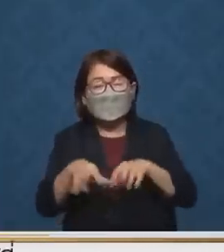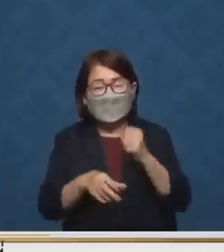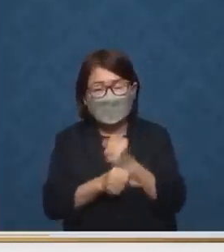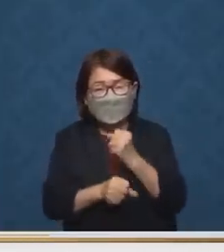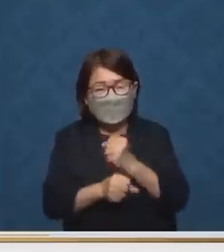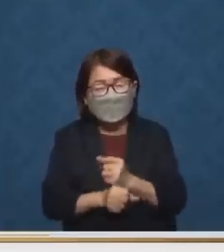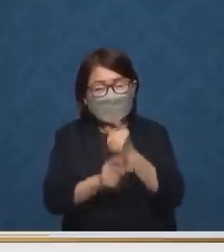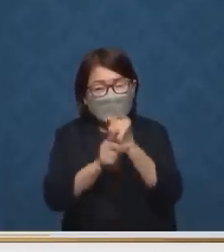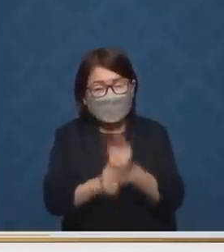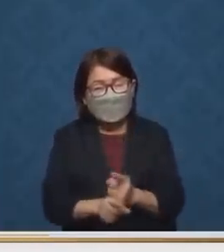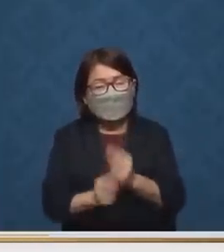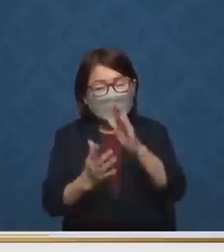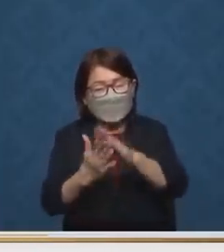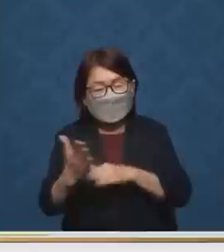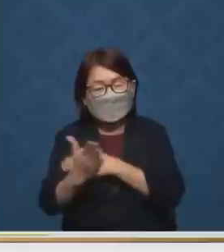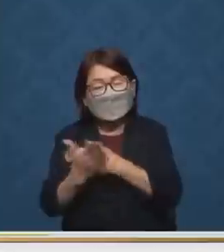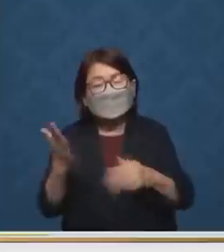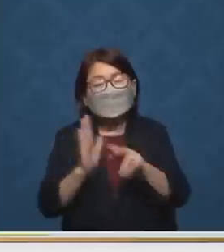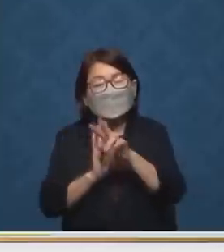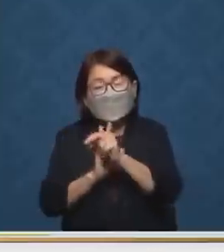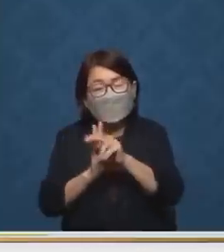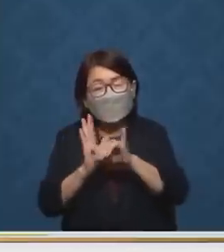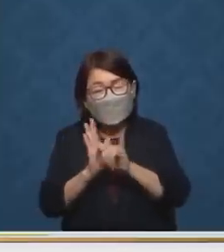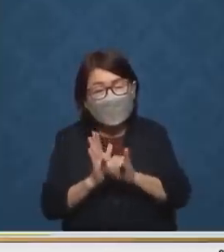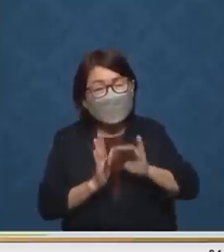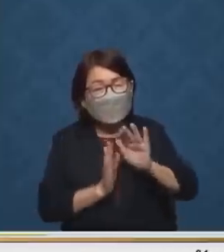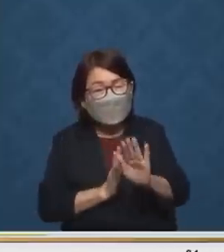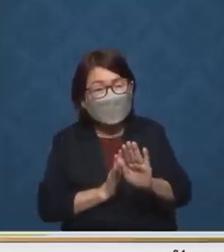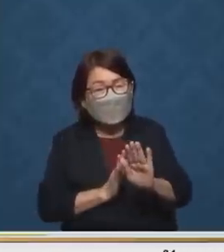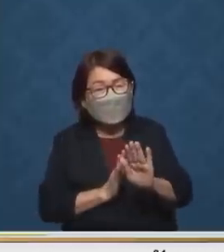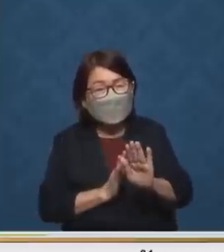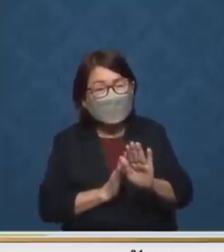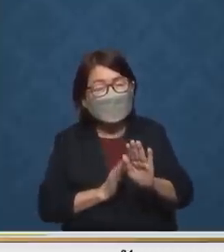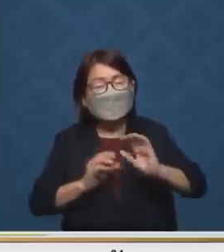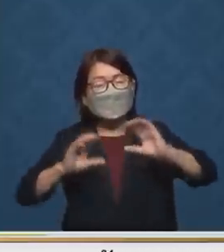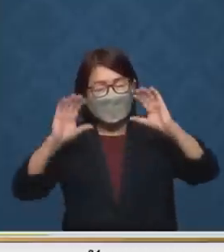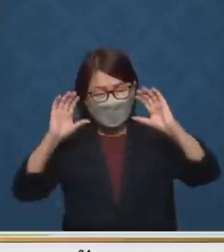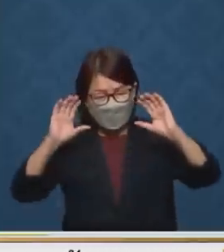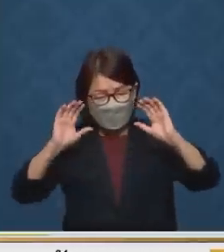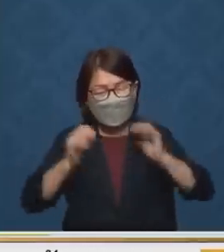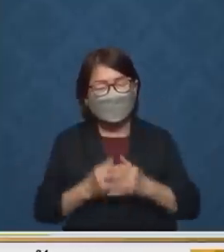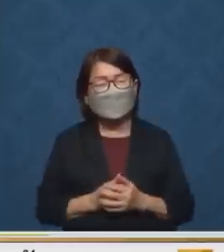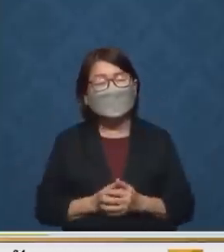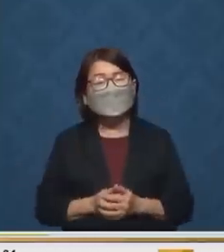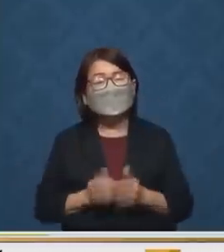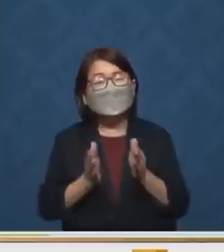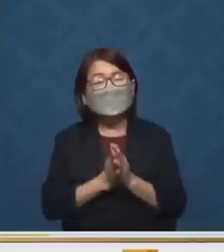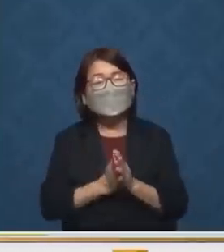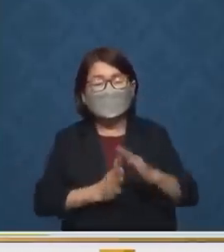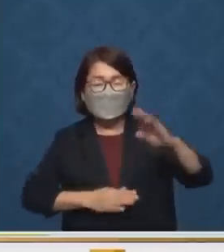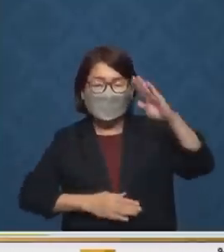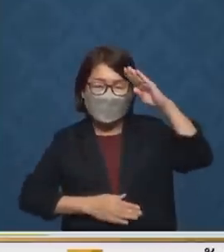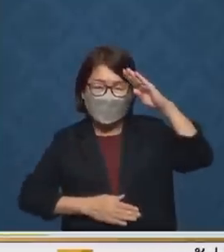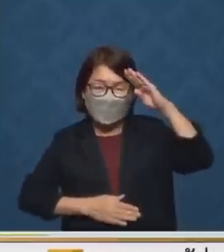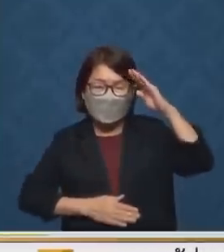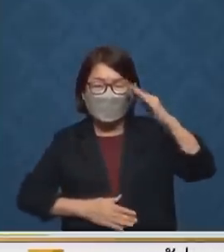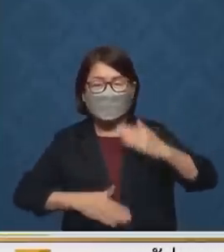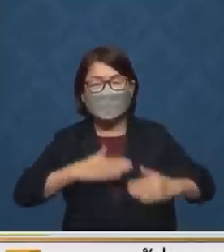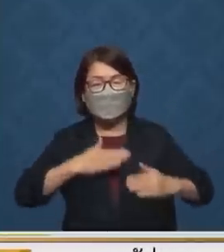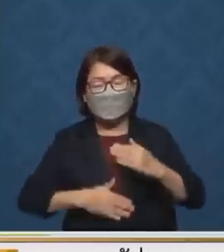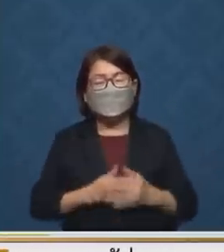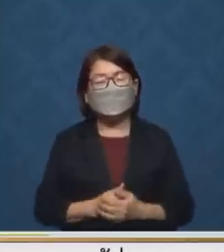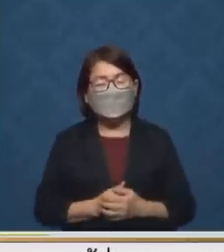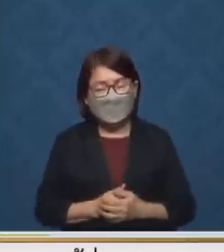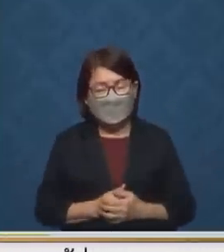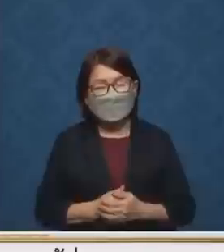ารตามนโยบายของรฐบาลและกองทัพหนวย